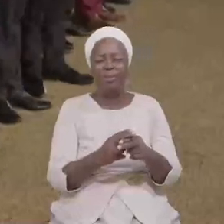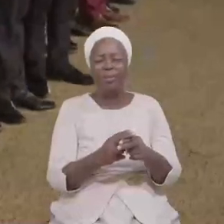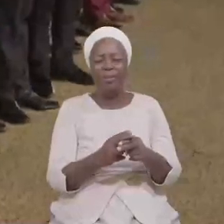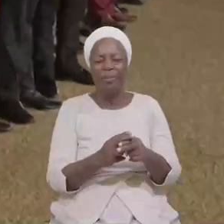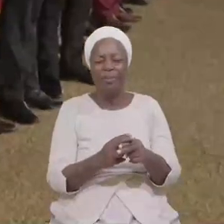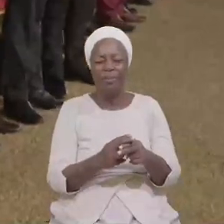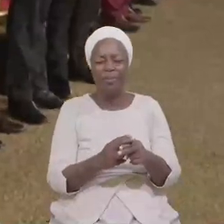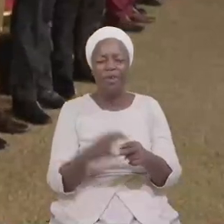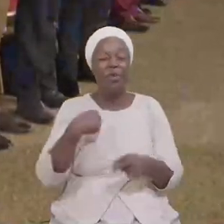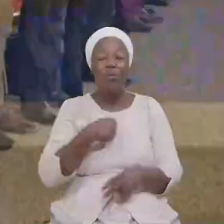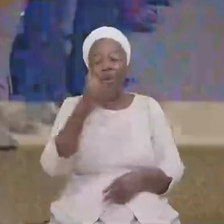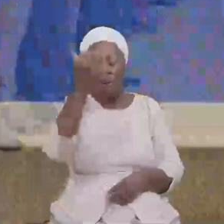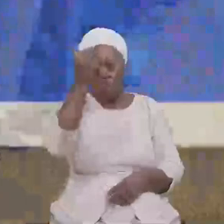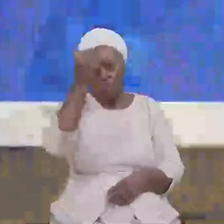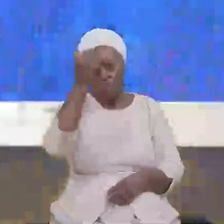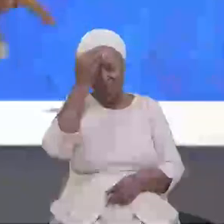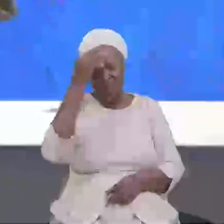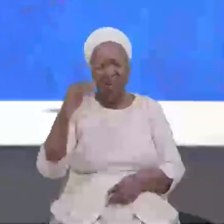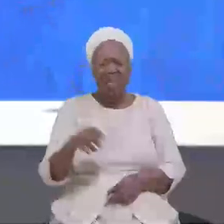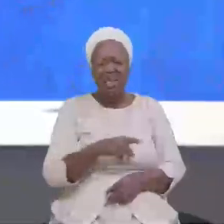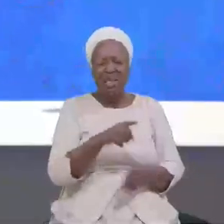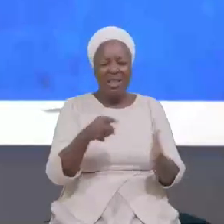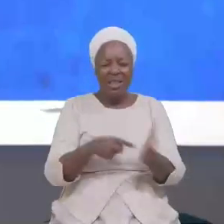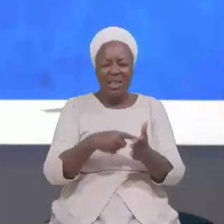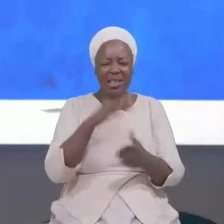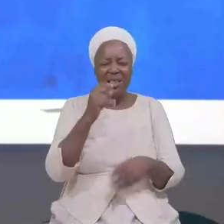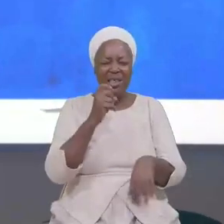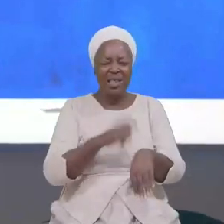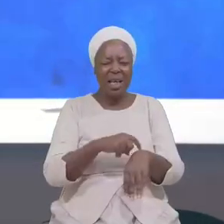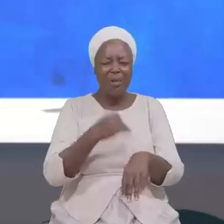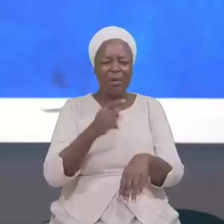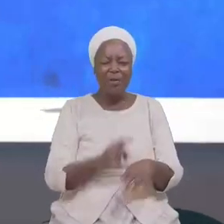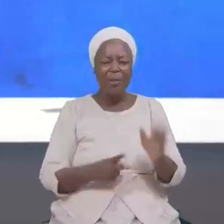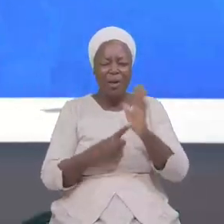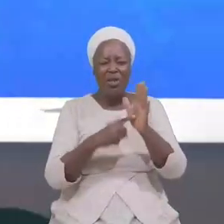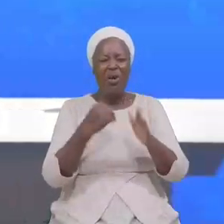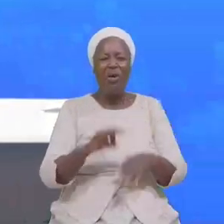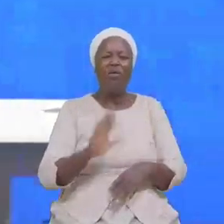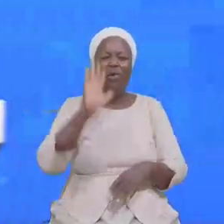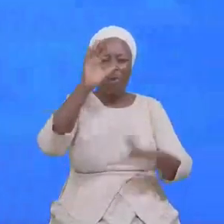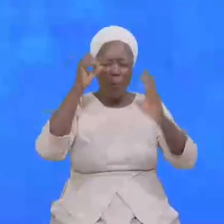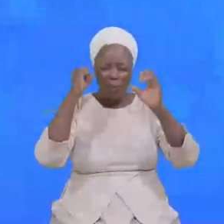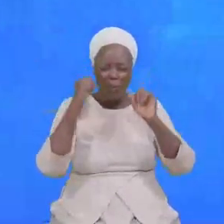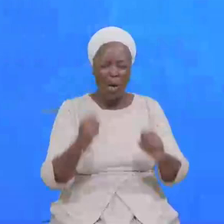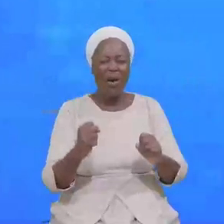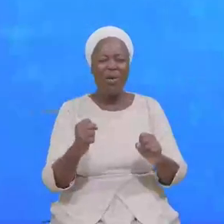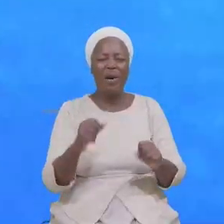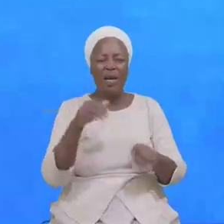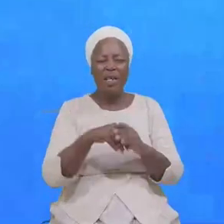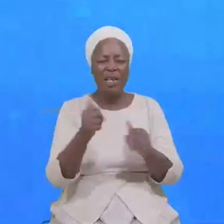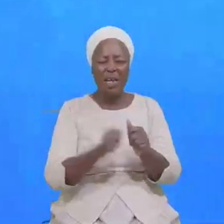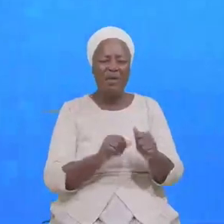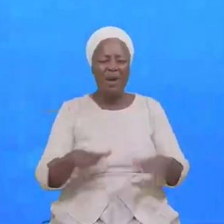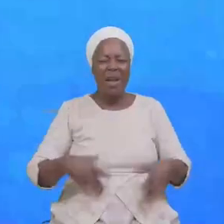nous savons que c'est le moment de la manifestation de ta puissance dans chaque